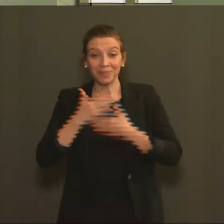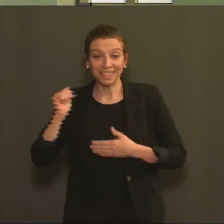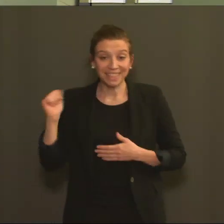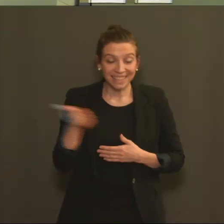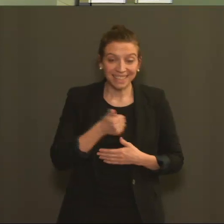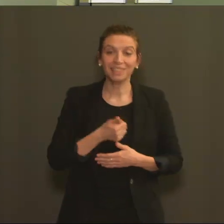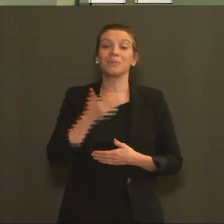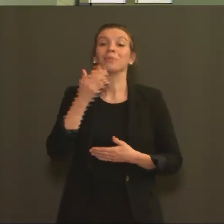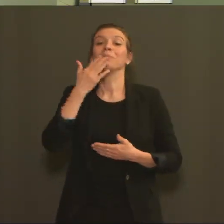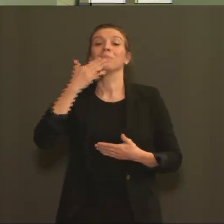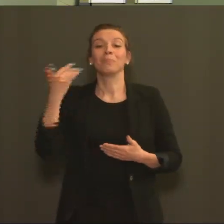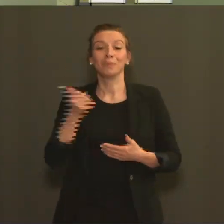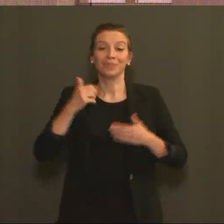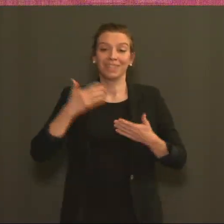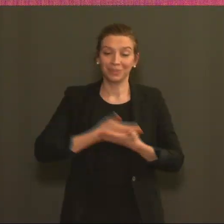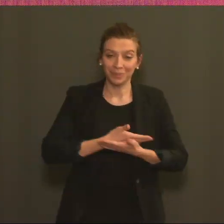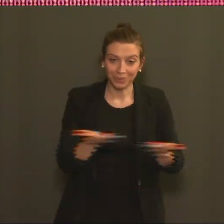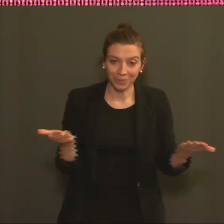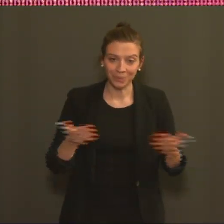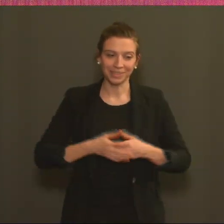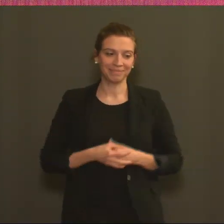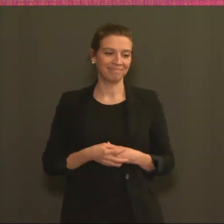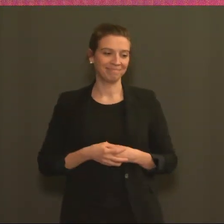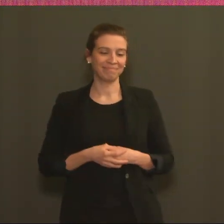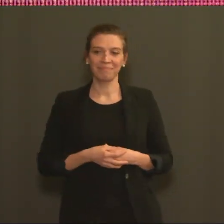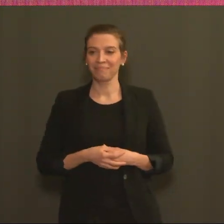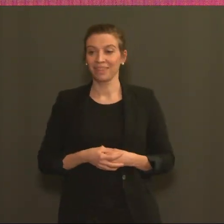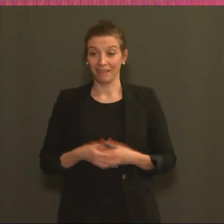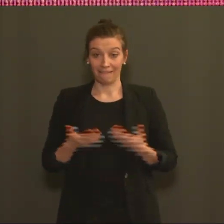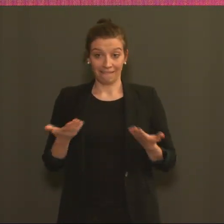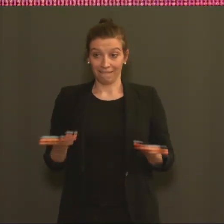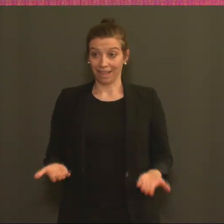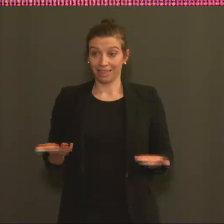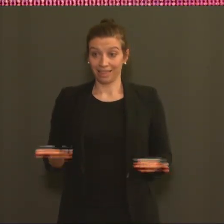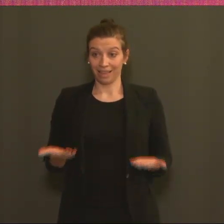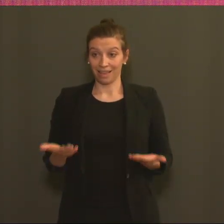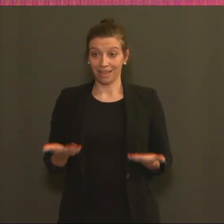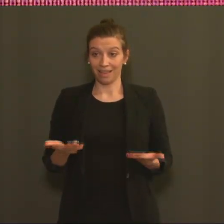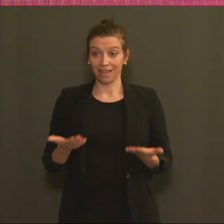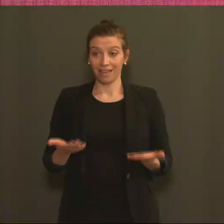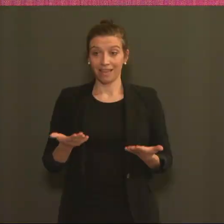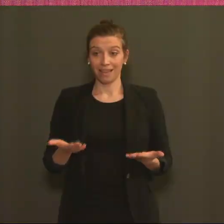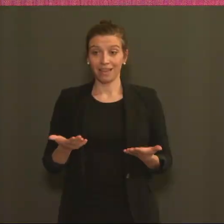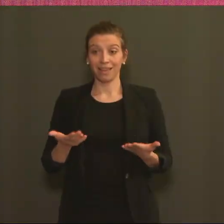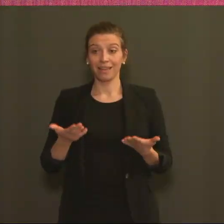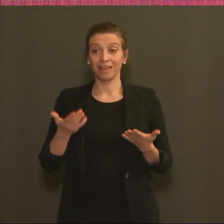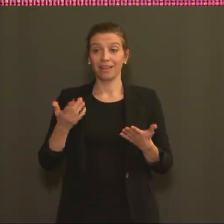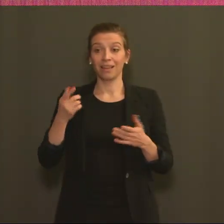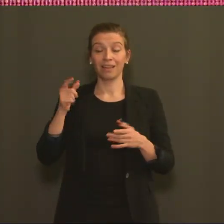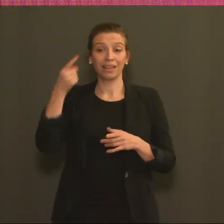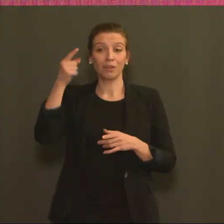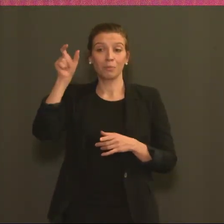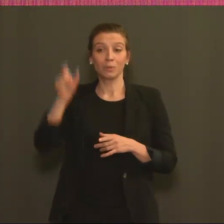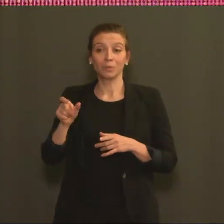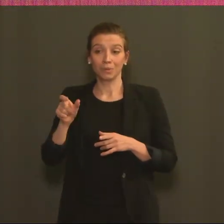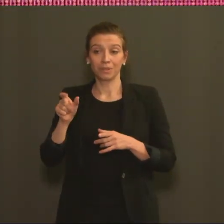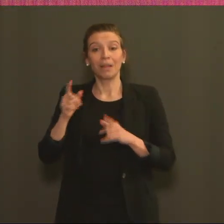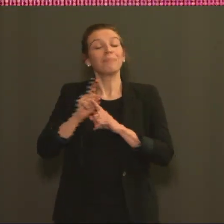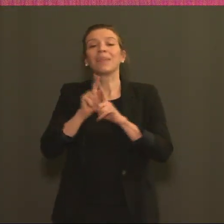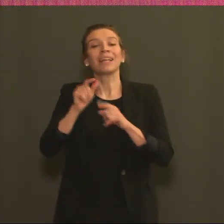buiten de vergelijkingsperiode voor de besmetting cijfers dan kunnen we de cijfers nu dus weer met een volledige